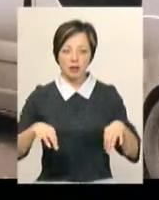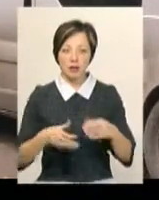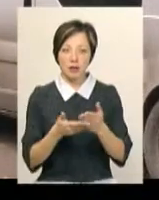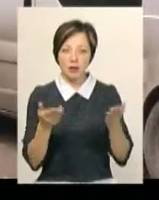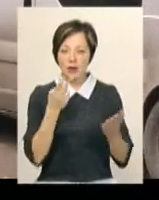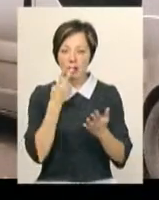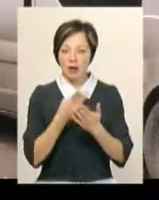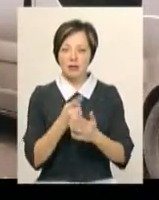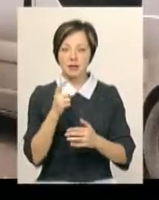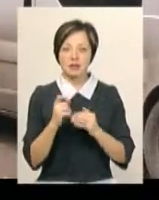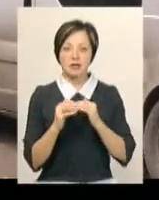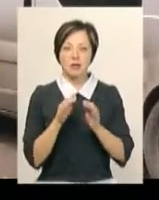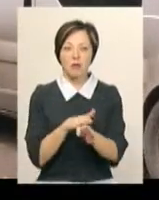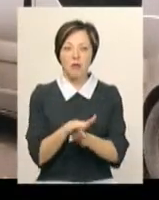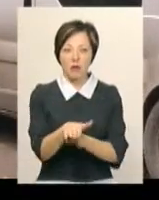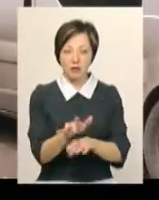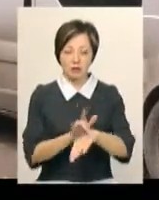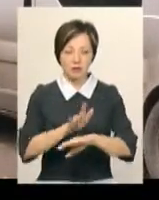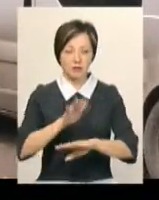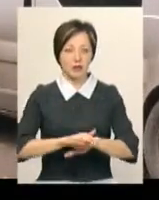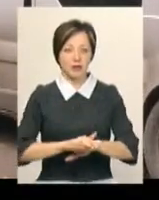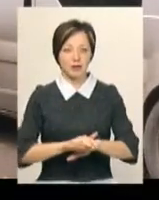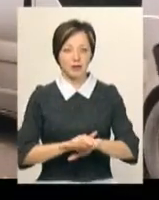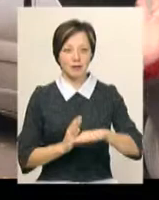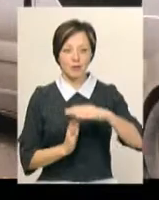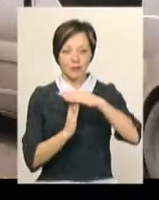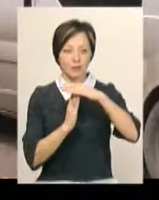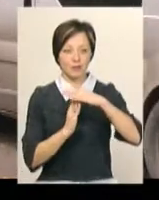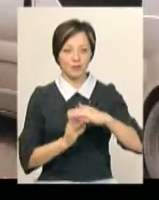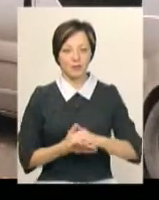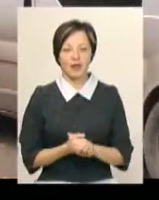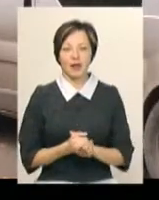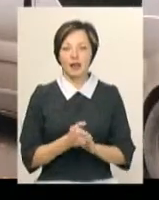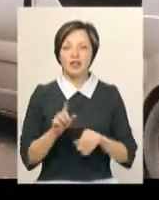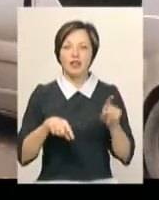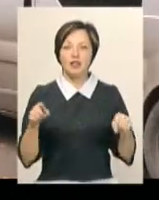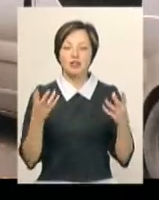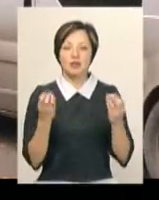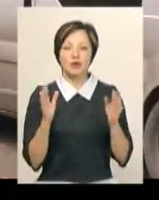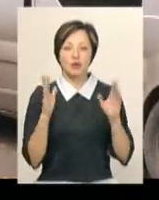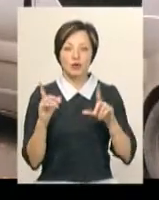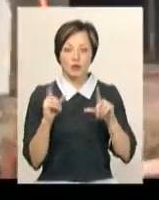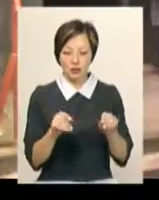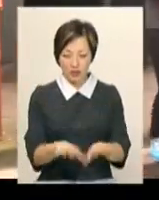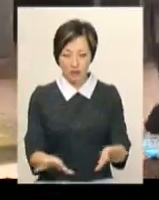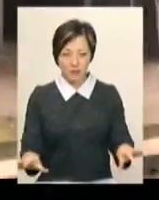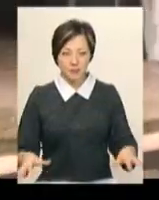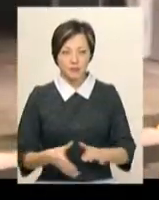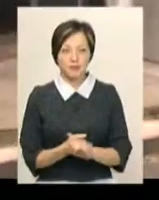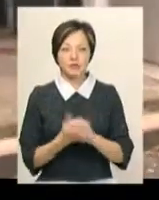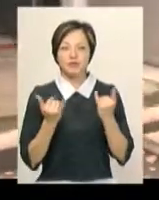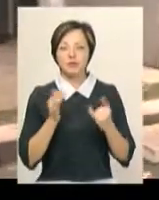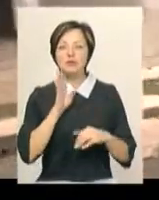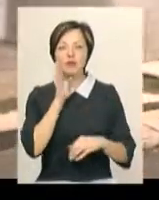бачите, заповнений вщент аж під самий верх. Навіть дещо ще буде їхати навіть під ногами. Сьогодні